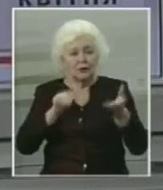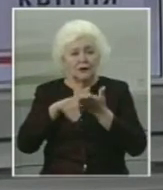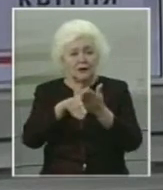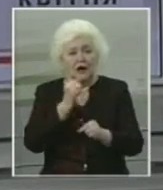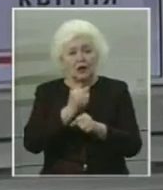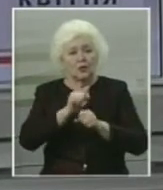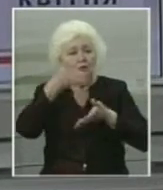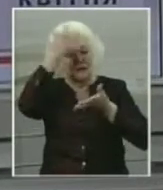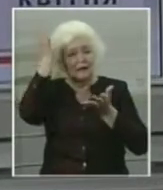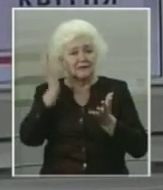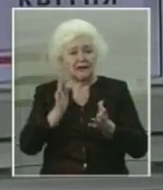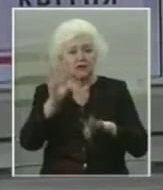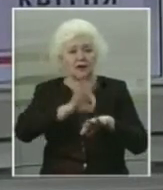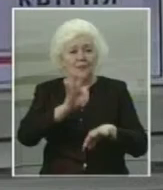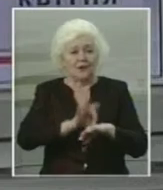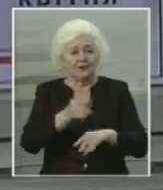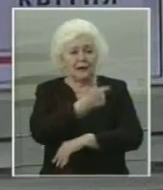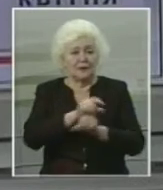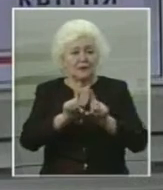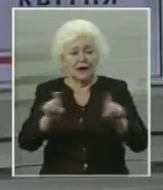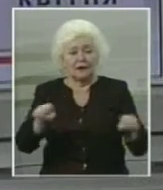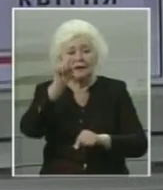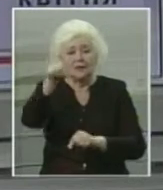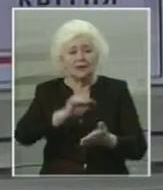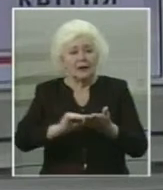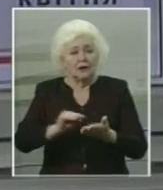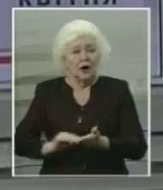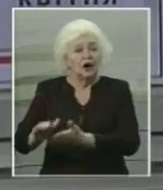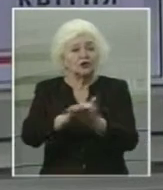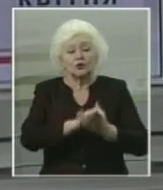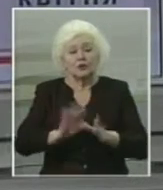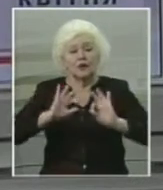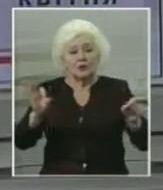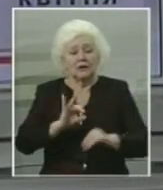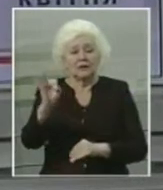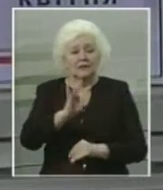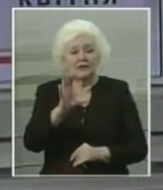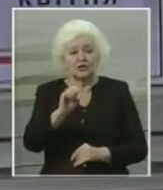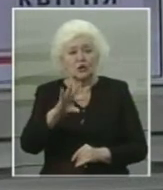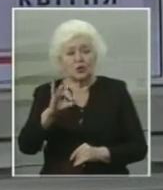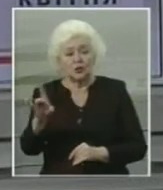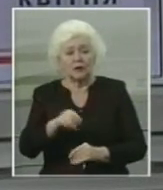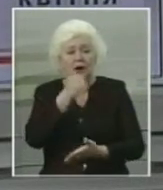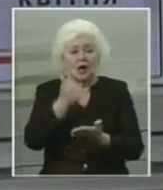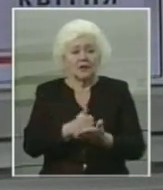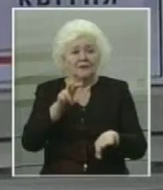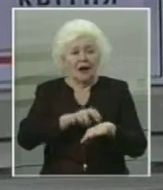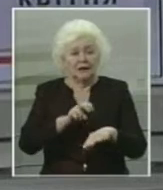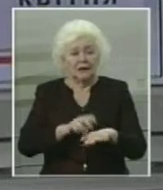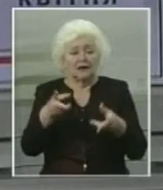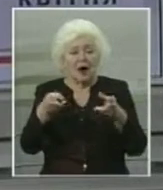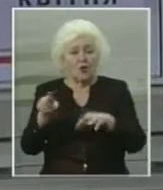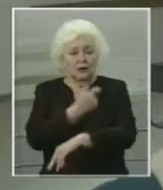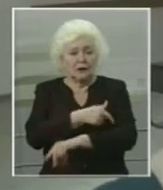робитимуть зачіски пацієнтам закладу. Про це кореспондентам Суспільного розповіла Ірина Сокур, головна лікарка